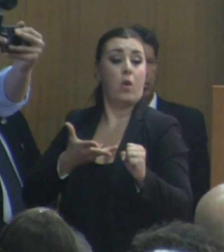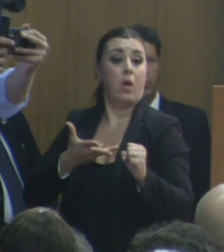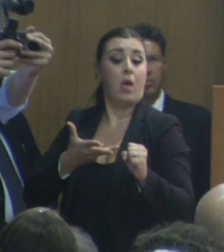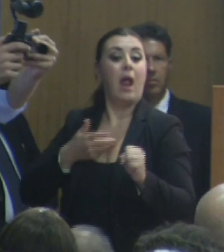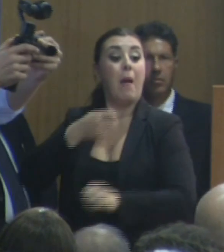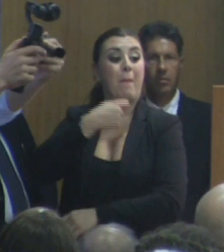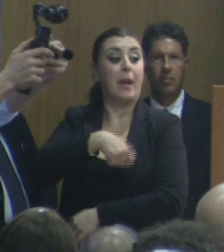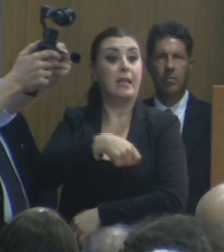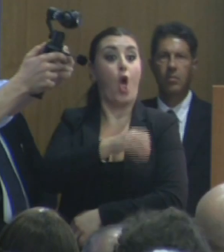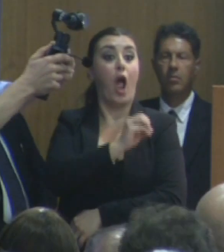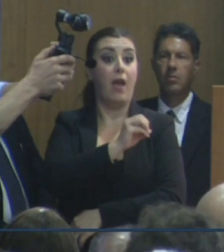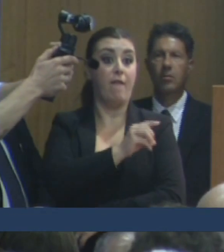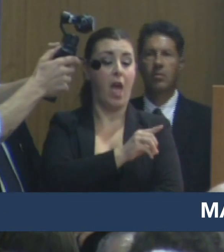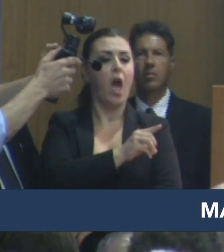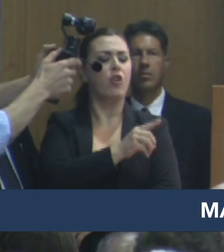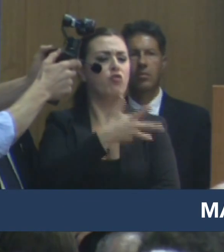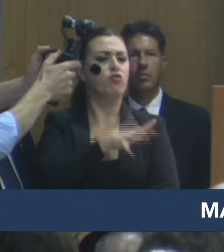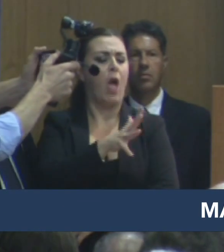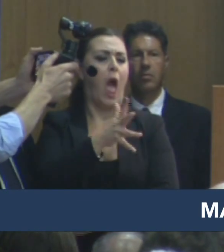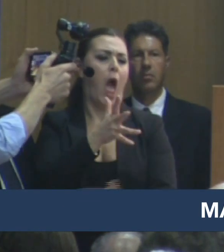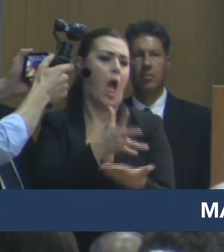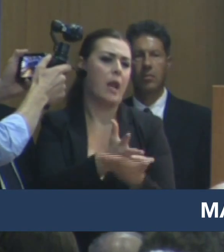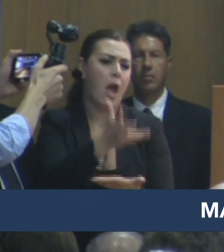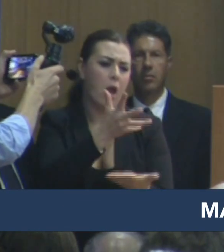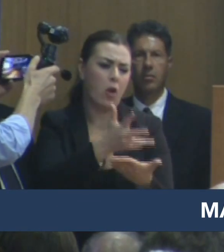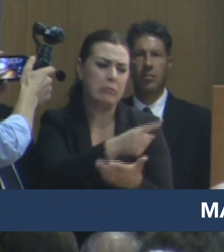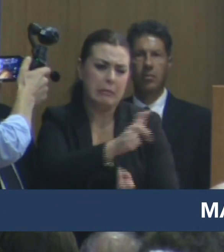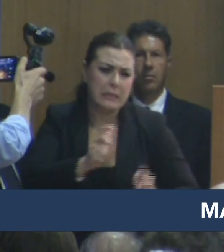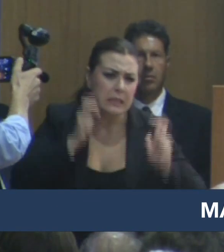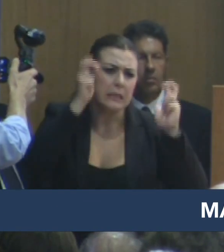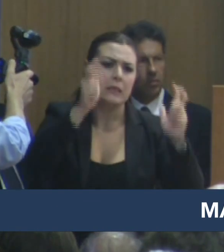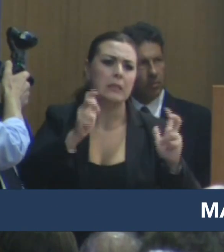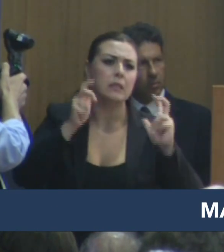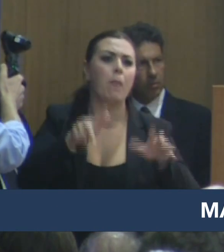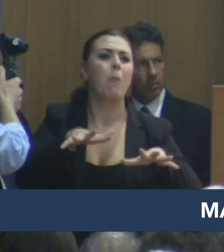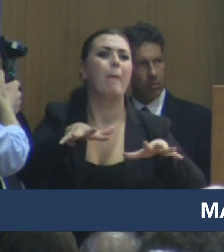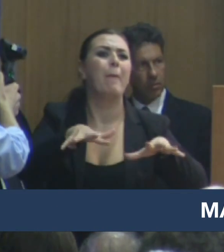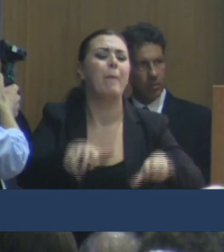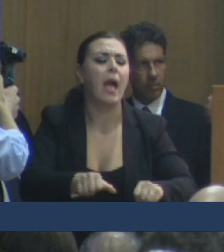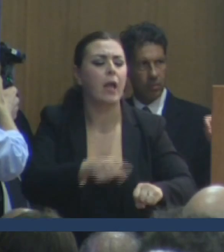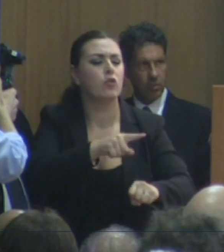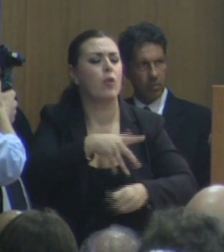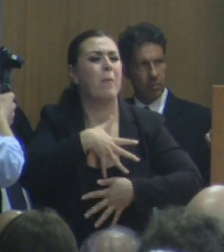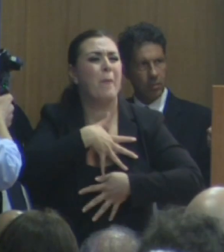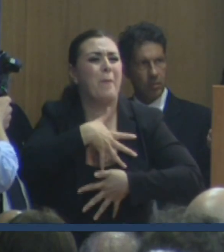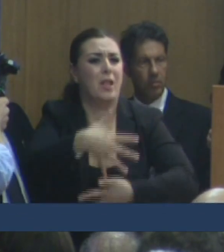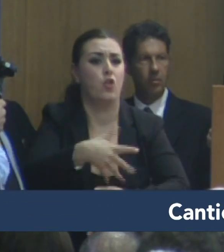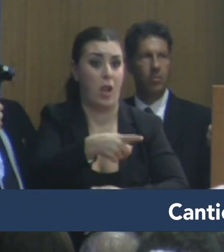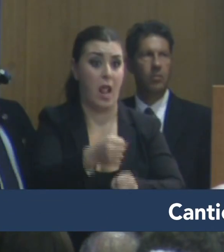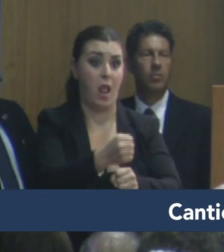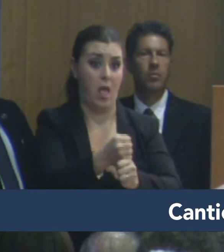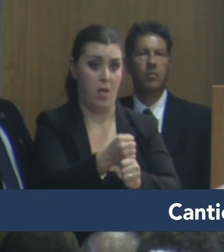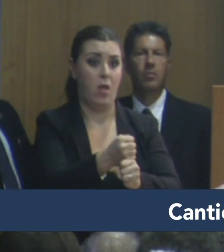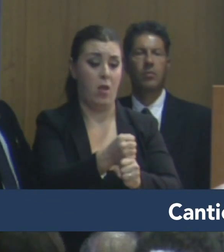presidente Oliverio ci ha raccontato dei suoi sforzi, del suo impegno, della sua dedizione